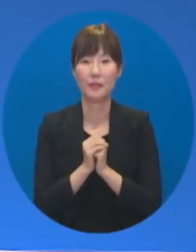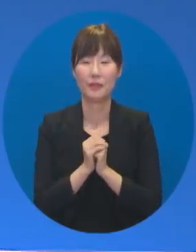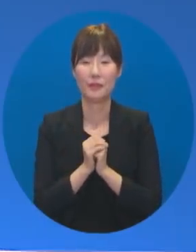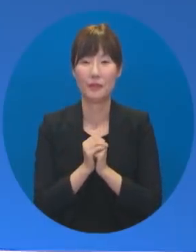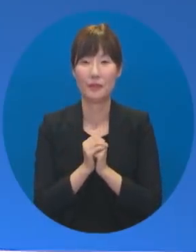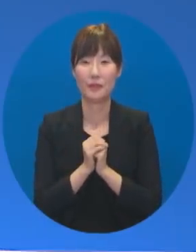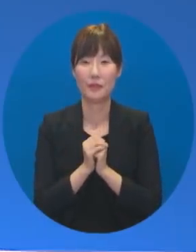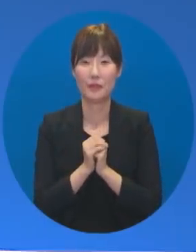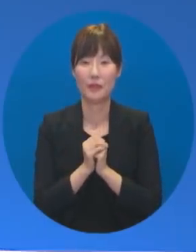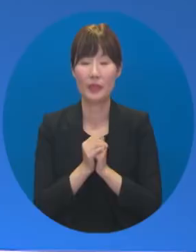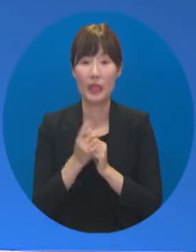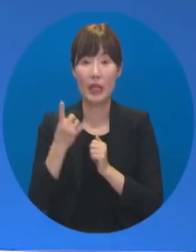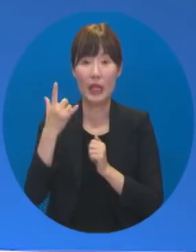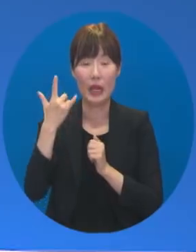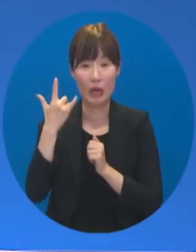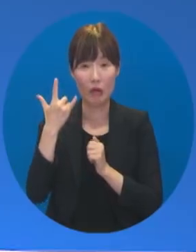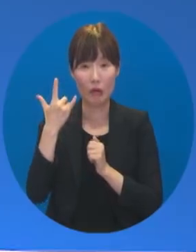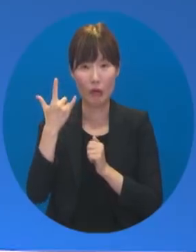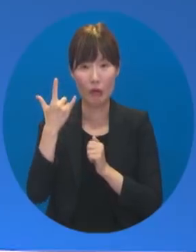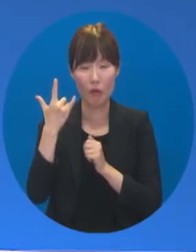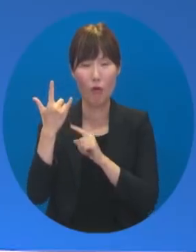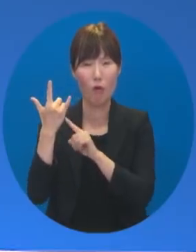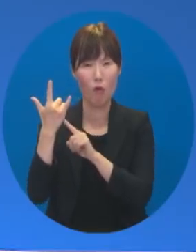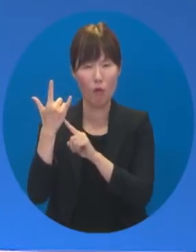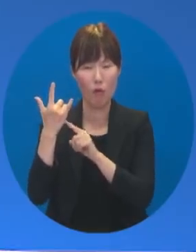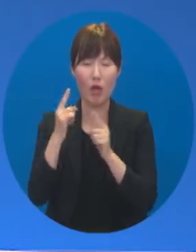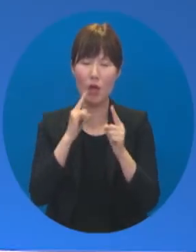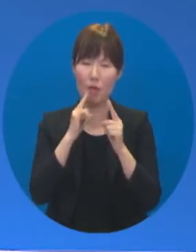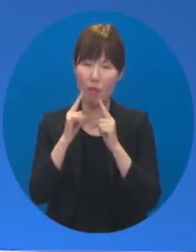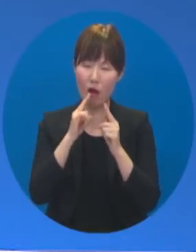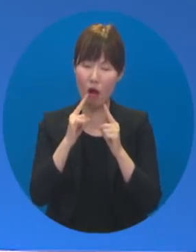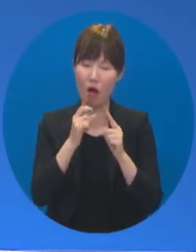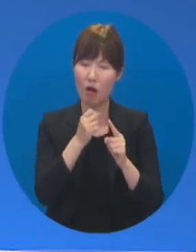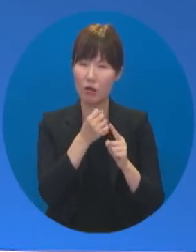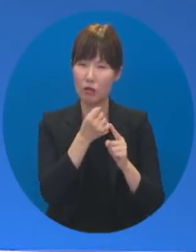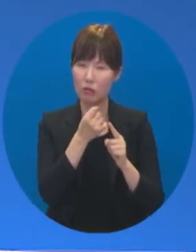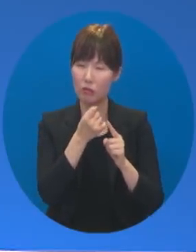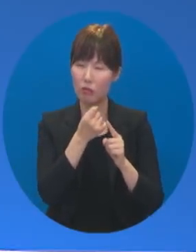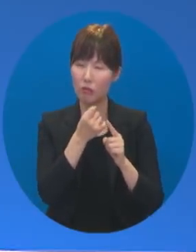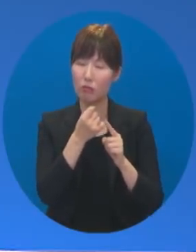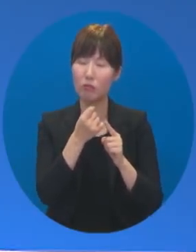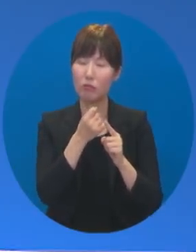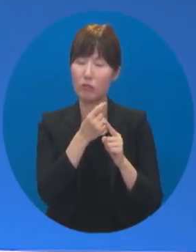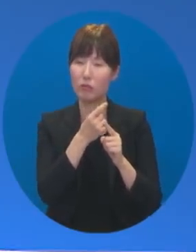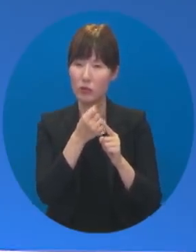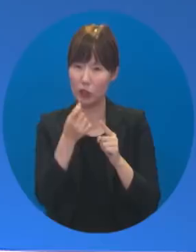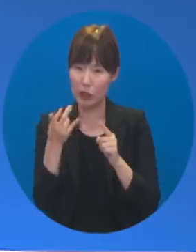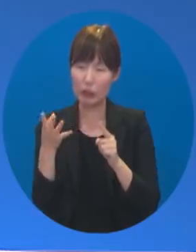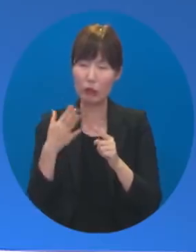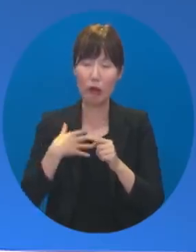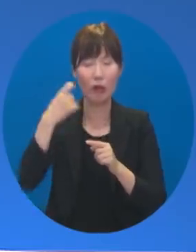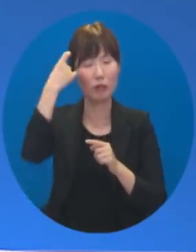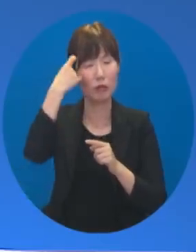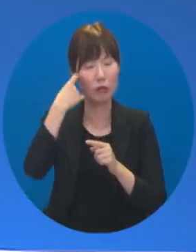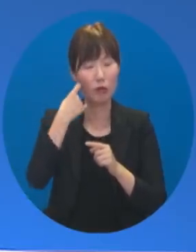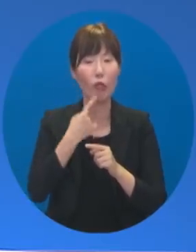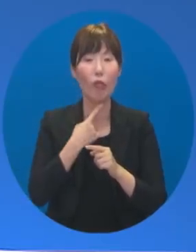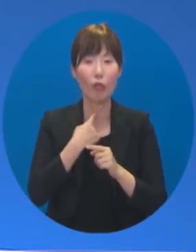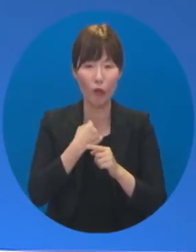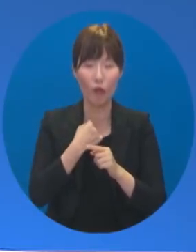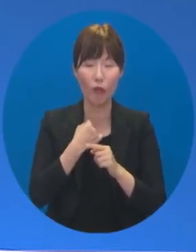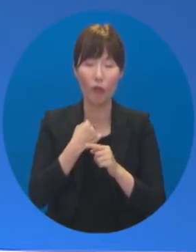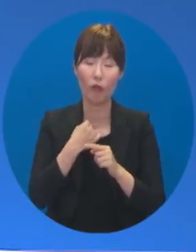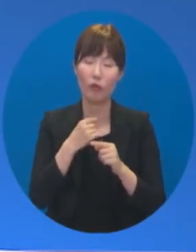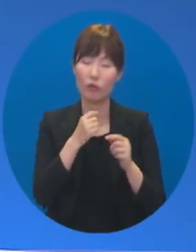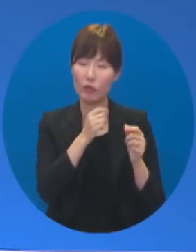그 말들이 내가 나하고 똑같구나. 내가 느꼈던 것이 어쩌면 이렇게